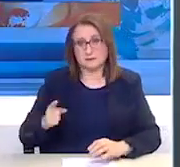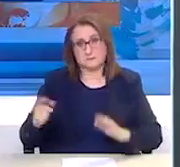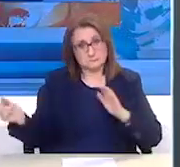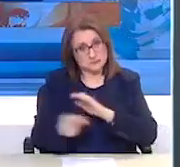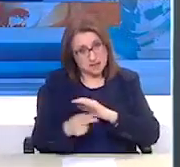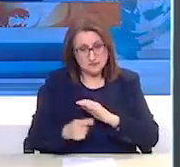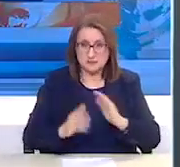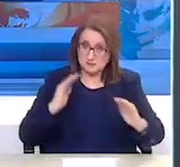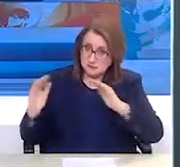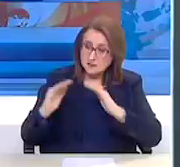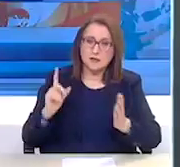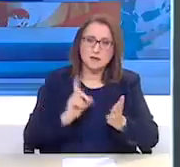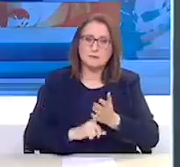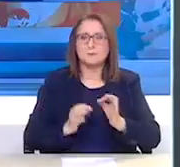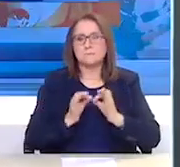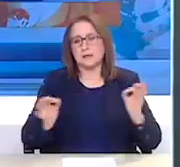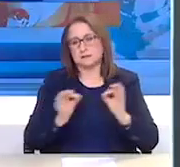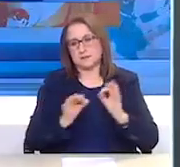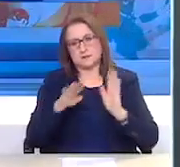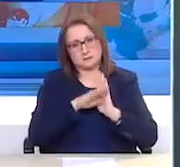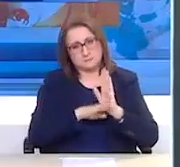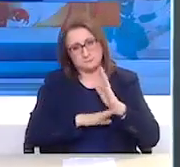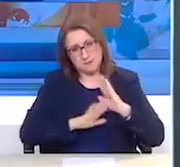Επιπρόσθετα, σήμερα, εκ μέρους της Επιτροπής Εμπειρογνωμόνων,